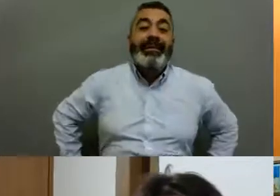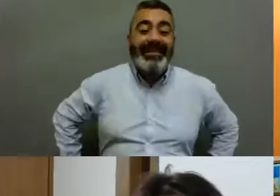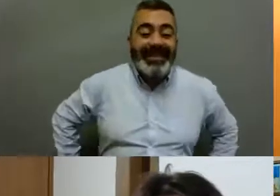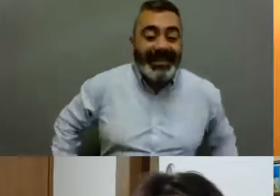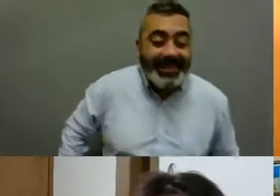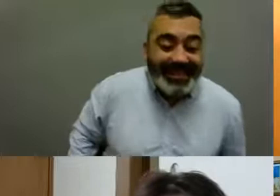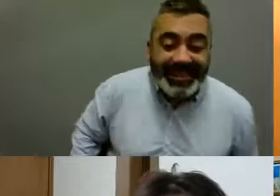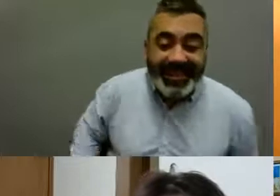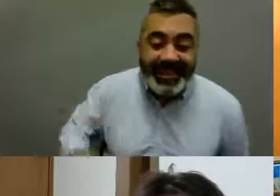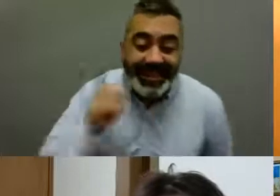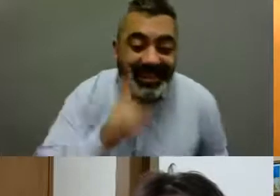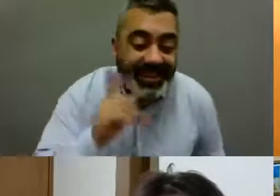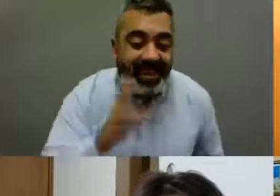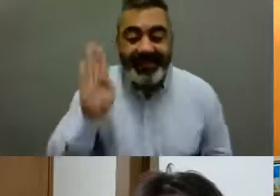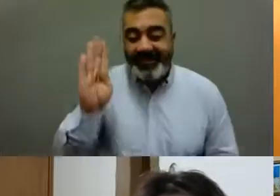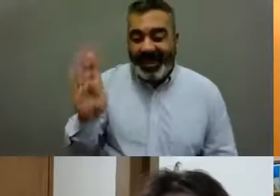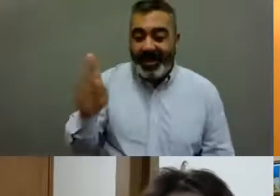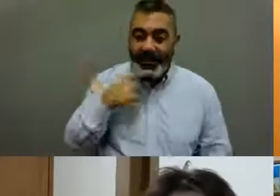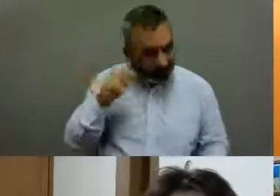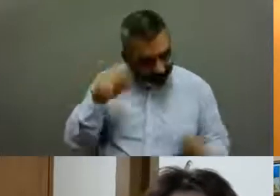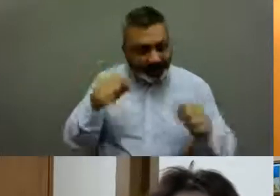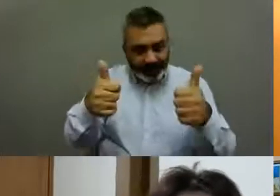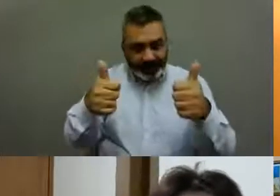Μ' ακούτε, δεν ξέρω. Ακούγομαι?